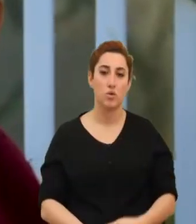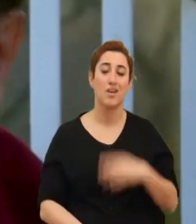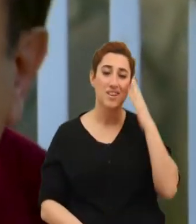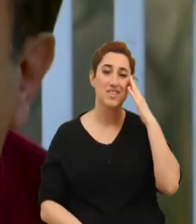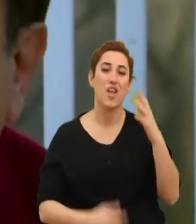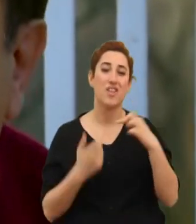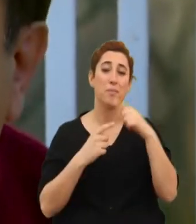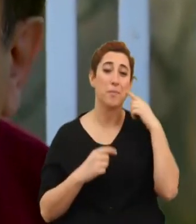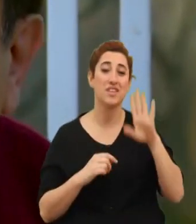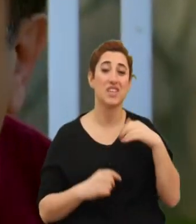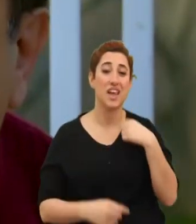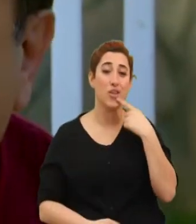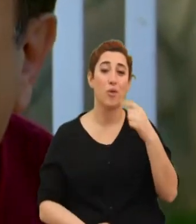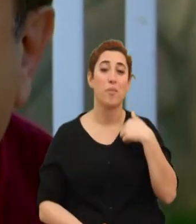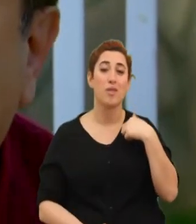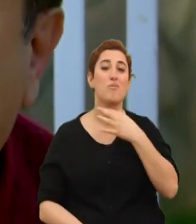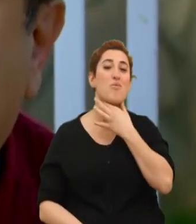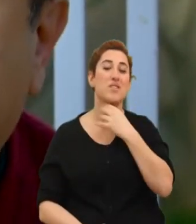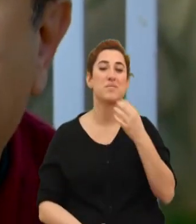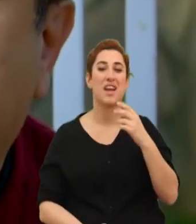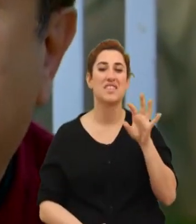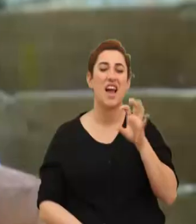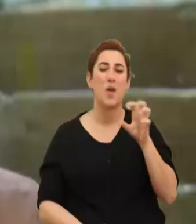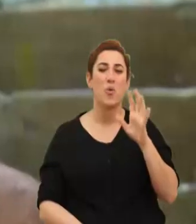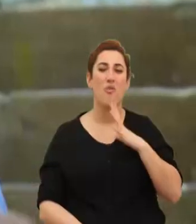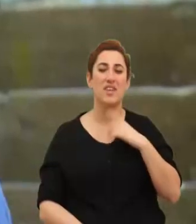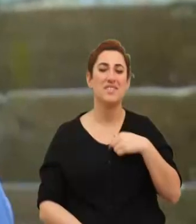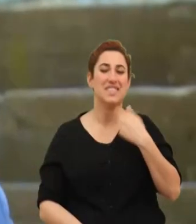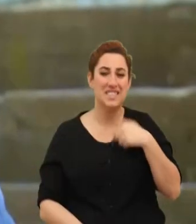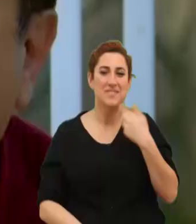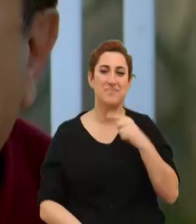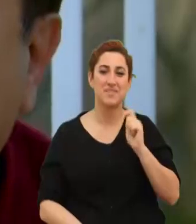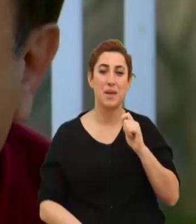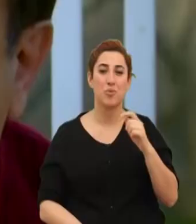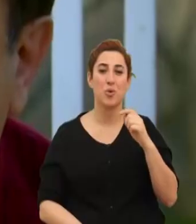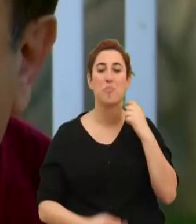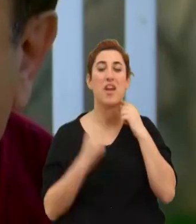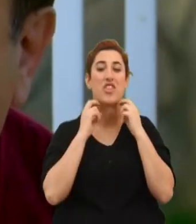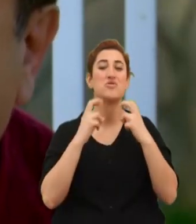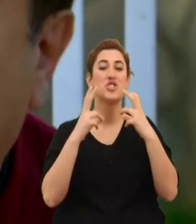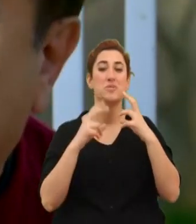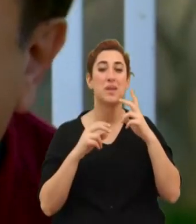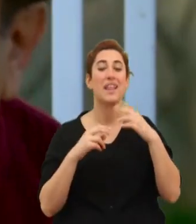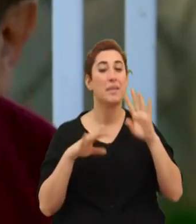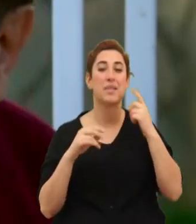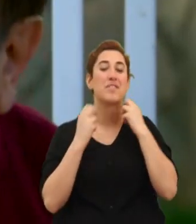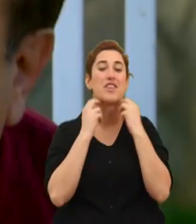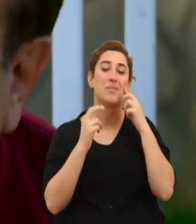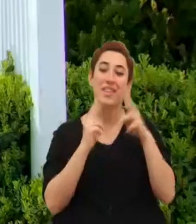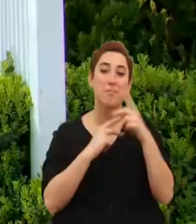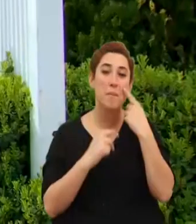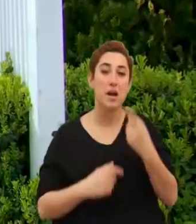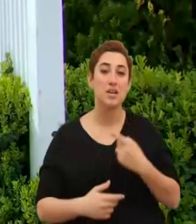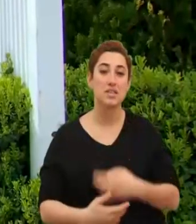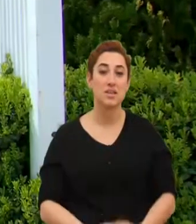Sağ ol Ramin Bey de şey diyeyim, benim boğazda hafif bir sızıntı var, gıcık yapıyor biliyor musun? Bademcik de şüpheleniyor, bir de bademciklere bir